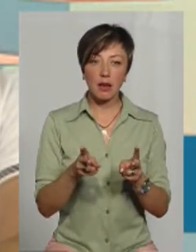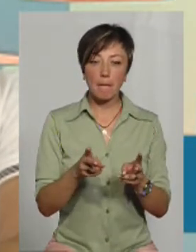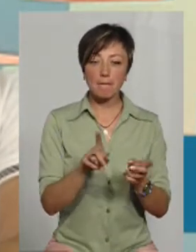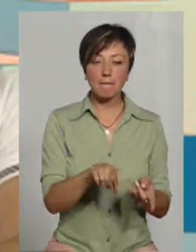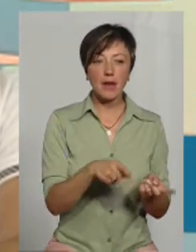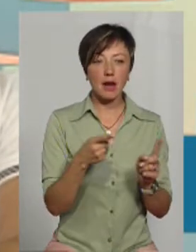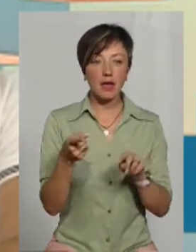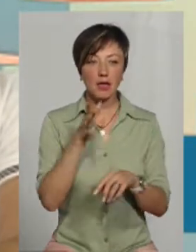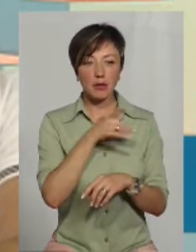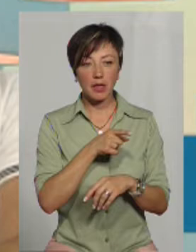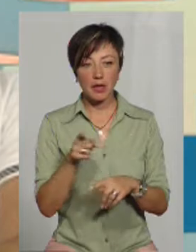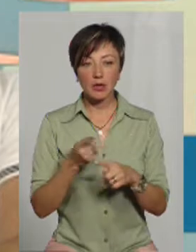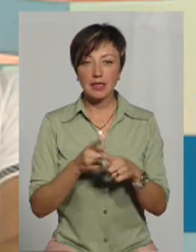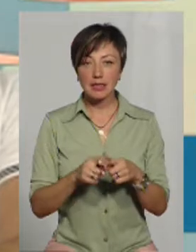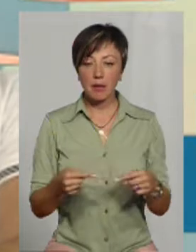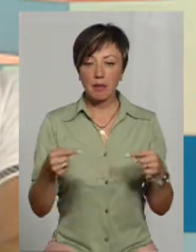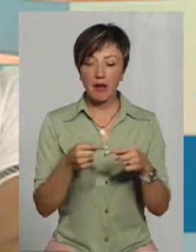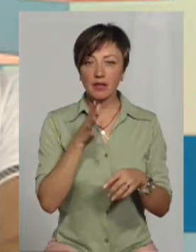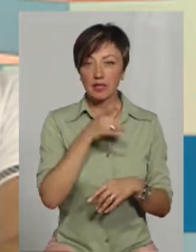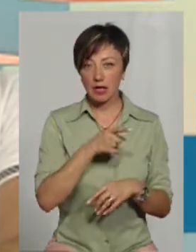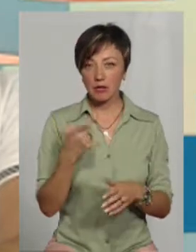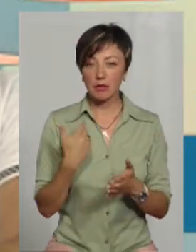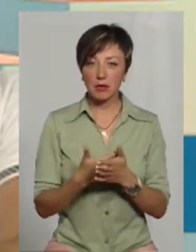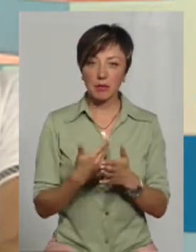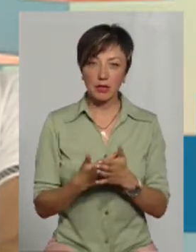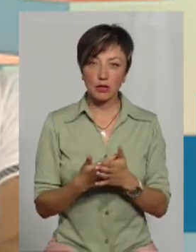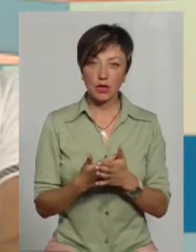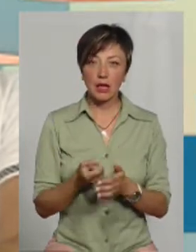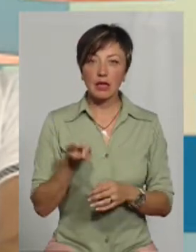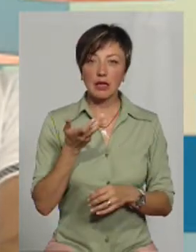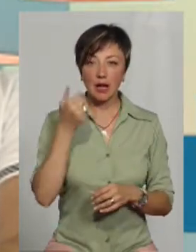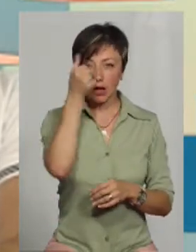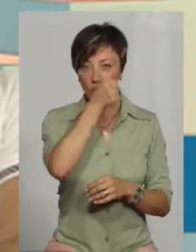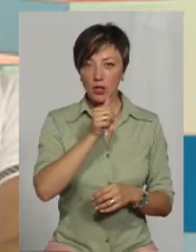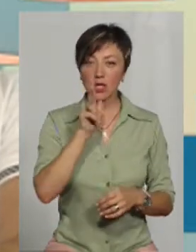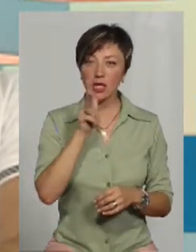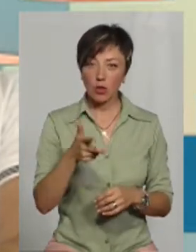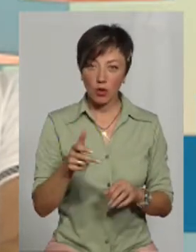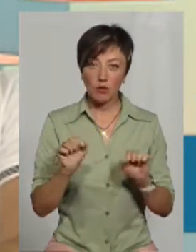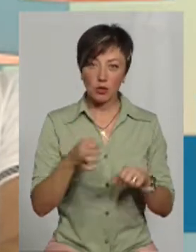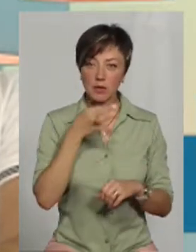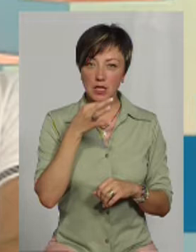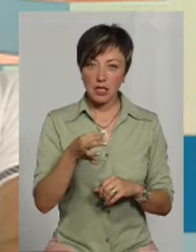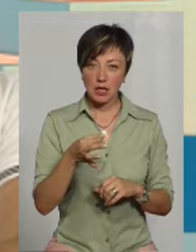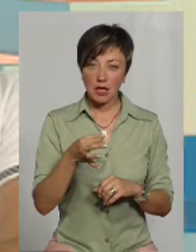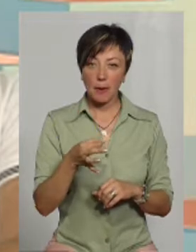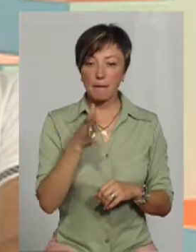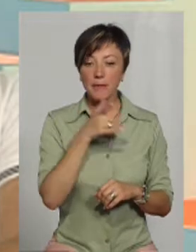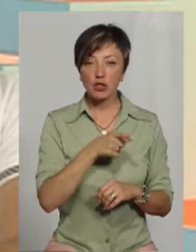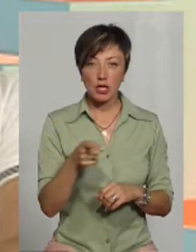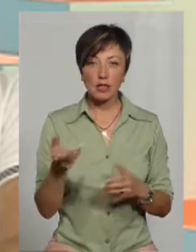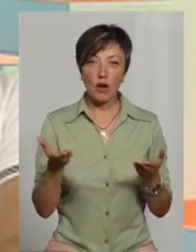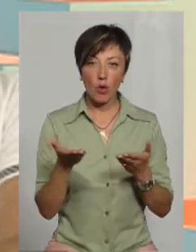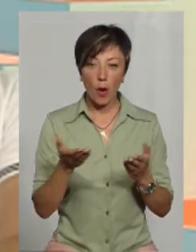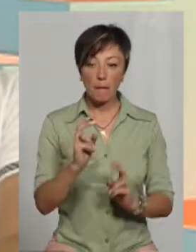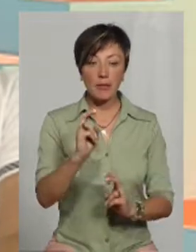перехідний період. Це певний термін, він приблизно там декілька років, там 3 роки, можемо так говорити, під час